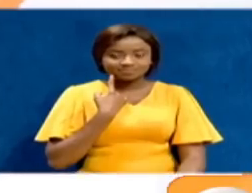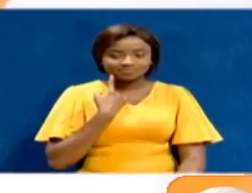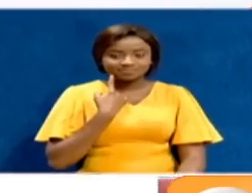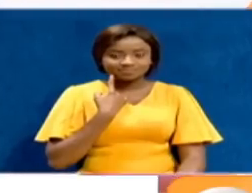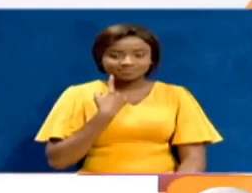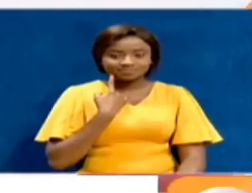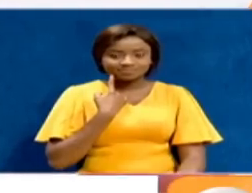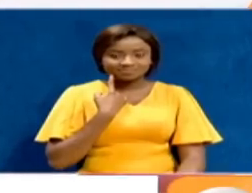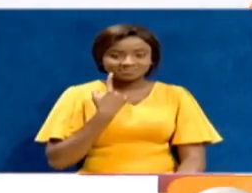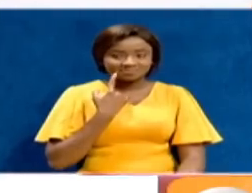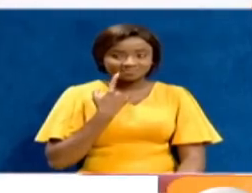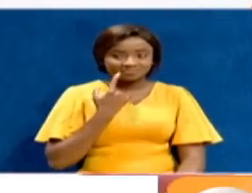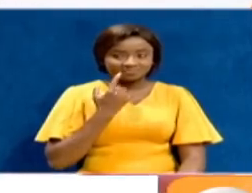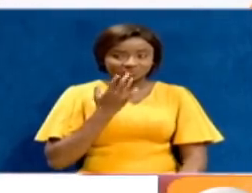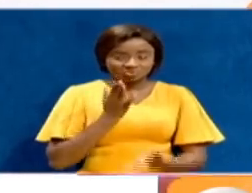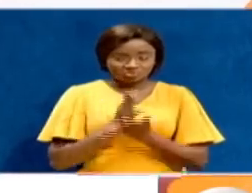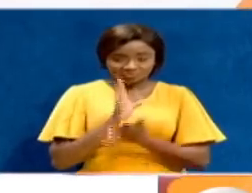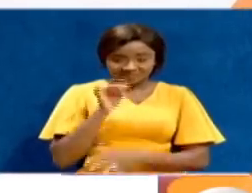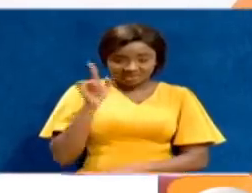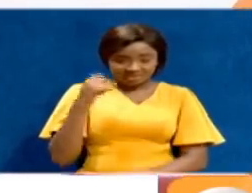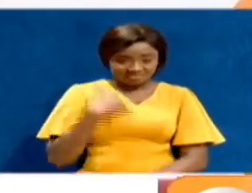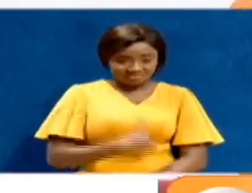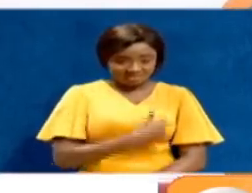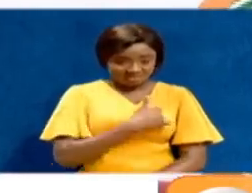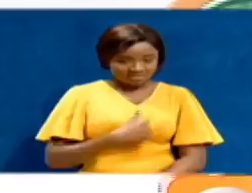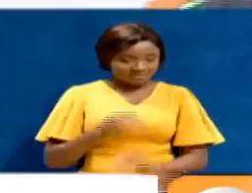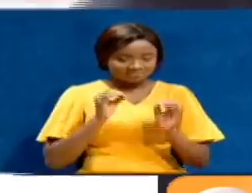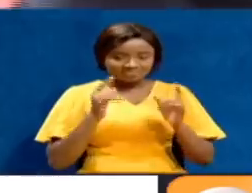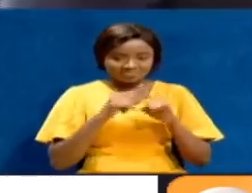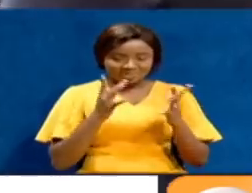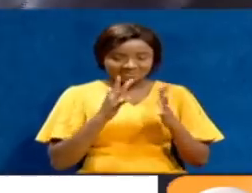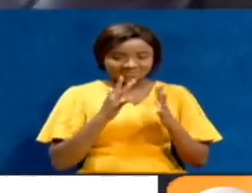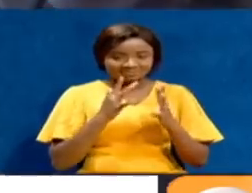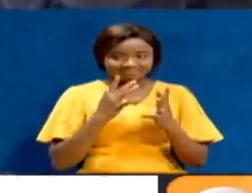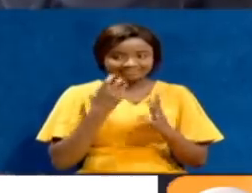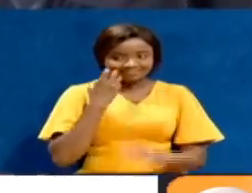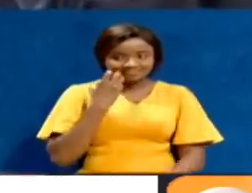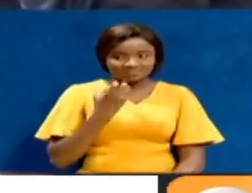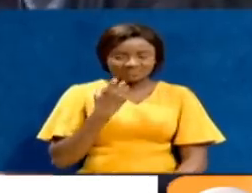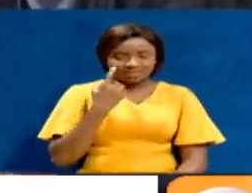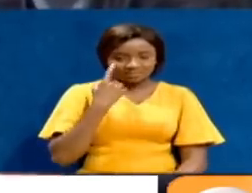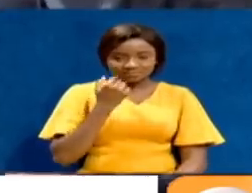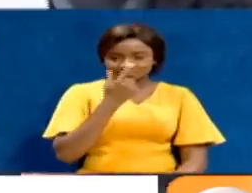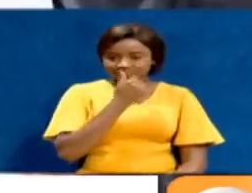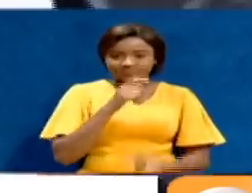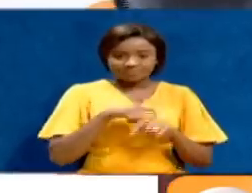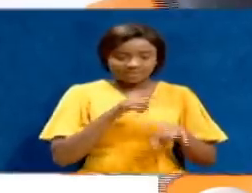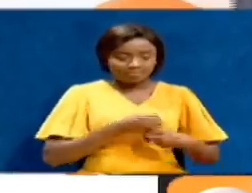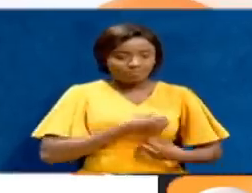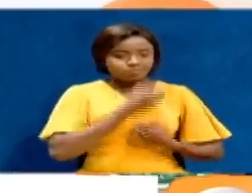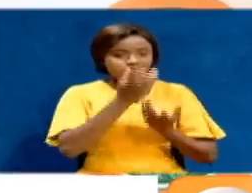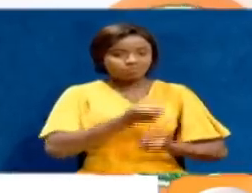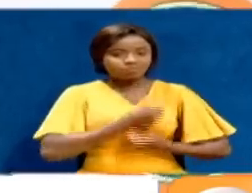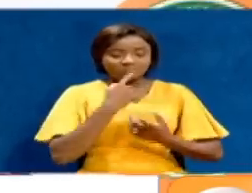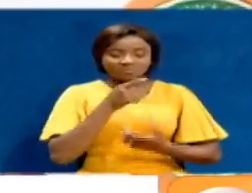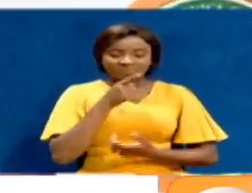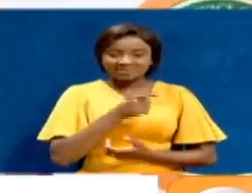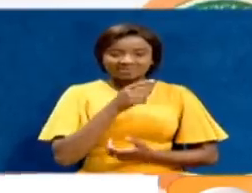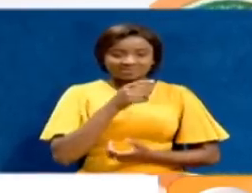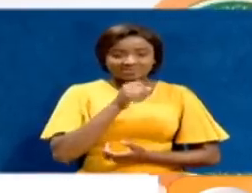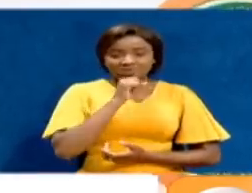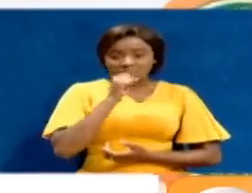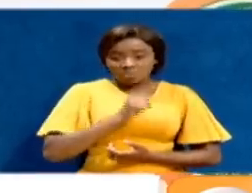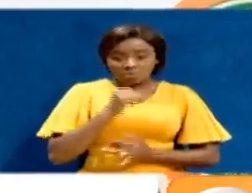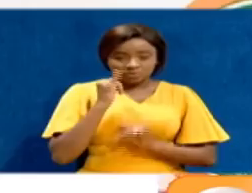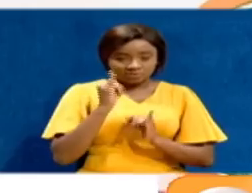Japo hakupatikana na hatia, jaji Chitembwe alishindwa kujizuia alipozungumzia hilo, akisema haya yalipita,